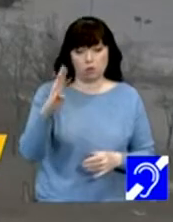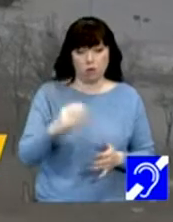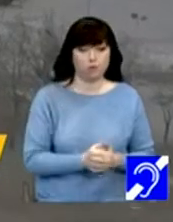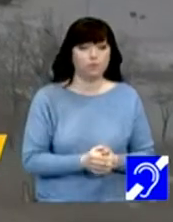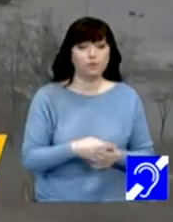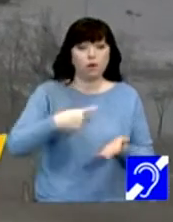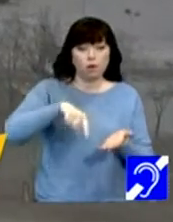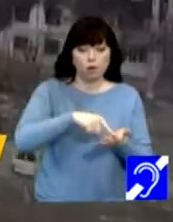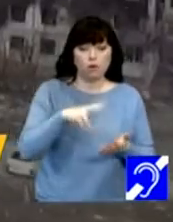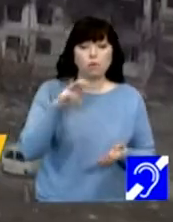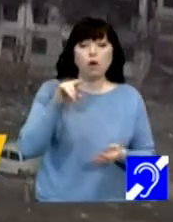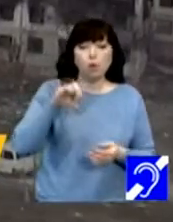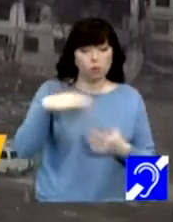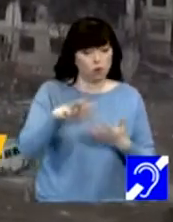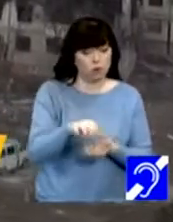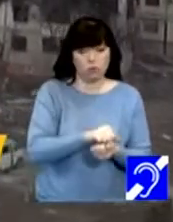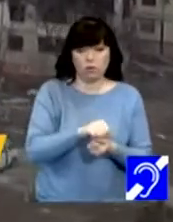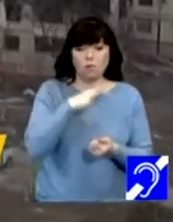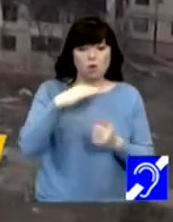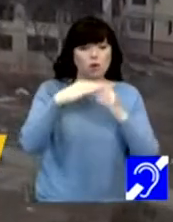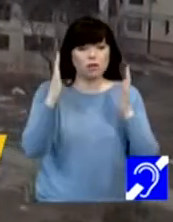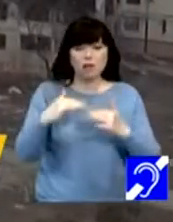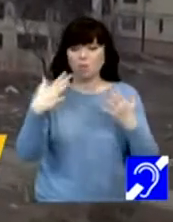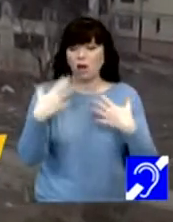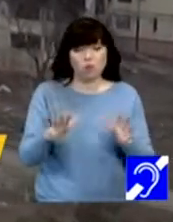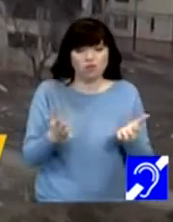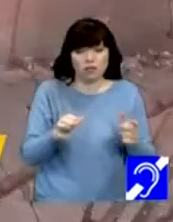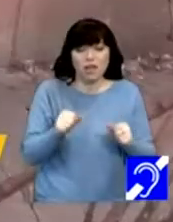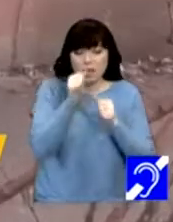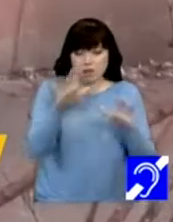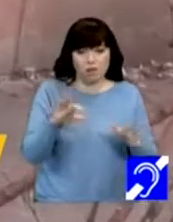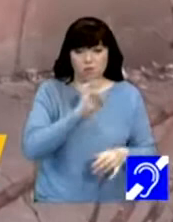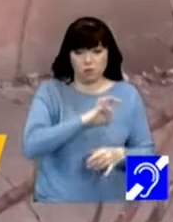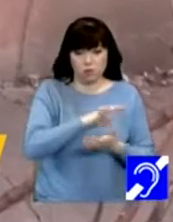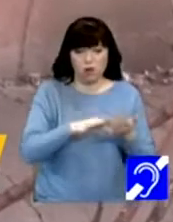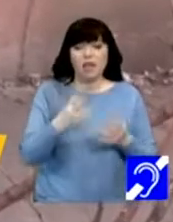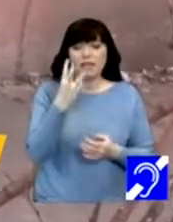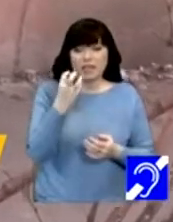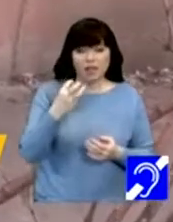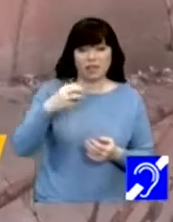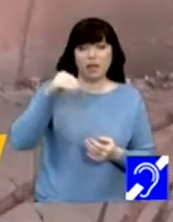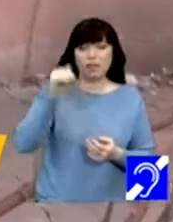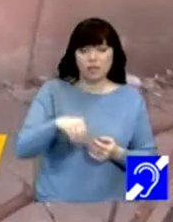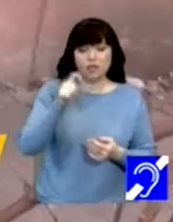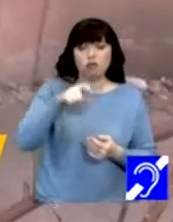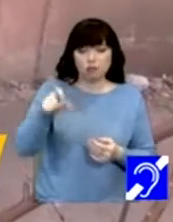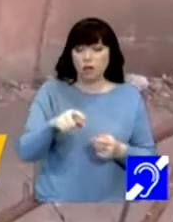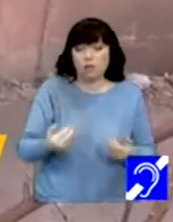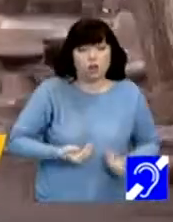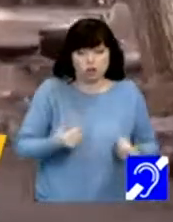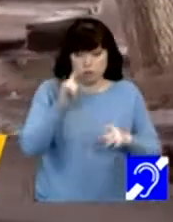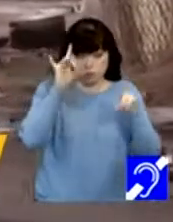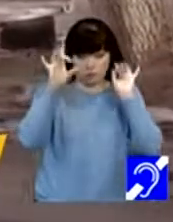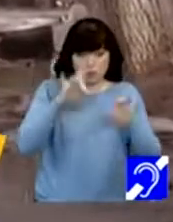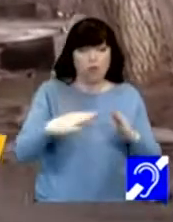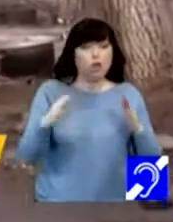Orașul Mariupol este devastat și cel mai multe clădiri sunt avariate și nelocuibile. Peste 300.000 de oameni își duc încă zilele așa cum pot. Nu mai au